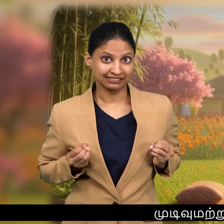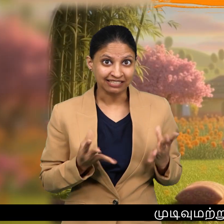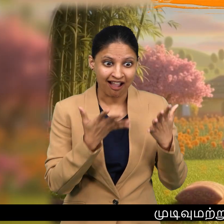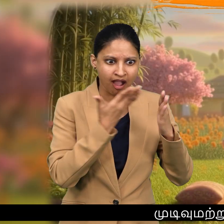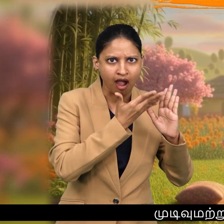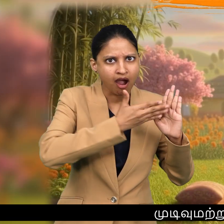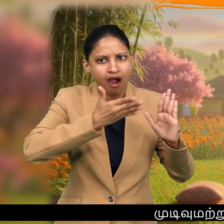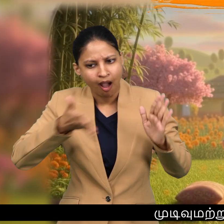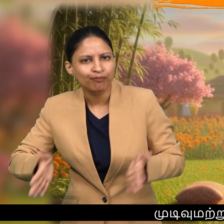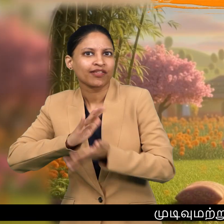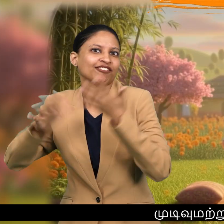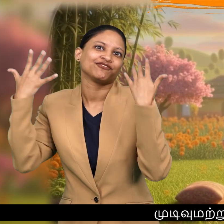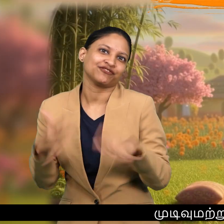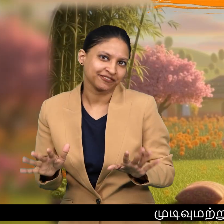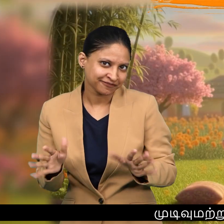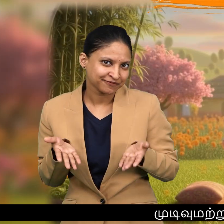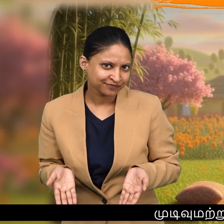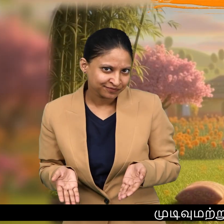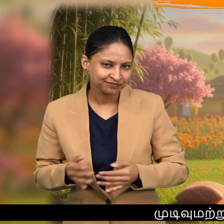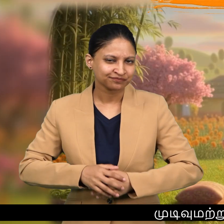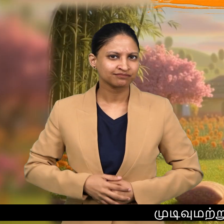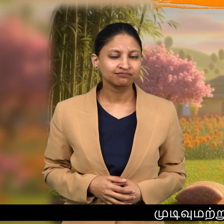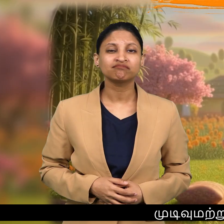முடிவு மற்றும் புதிய தொடக்கம்.